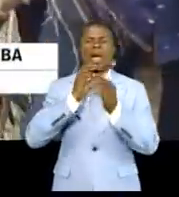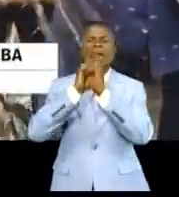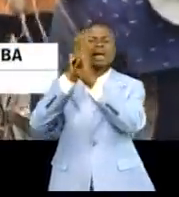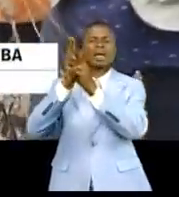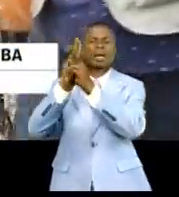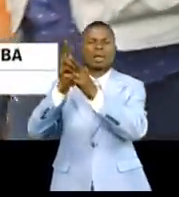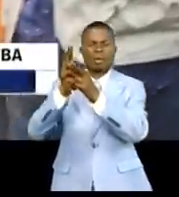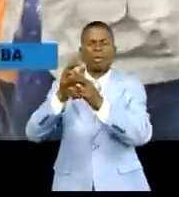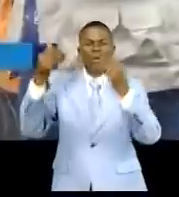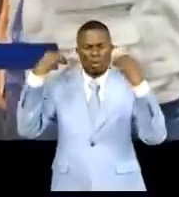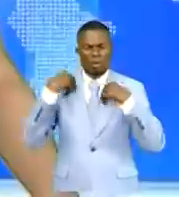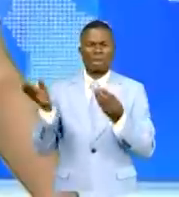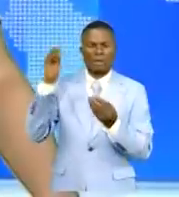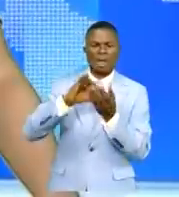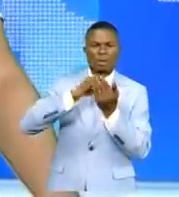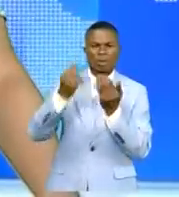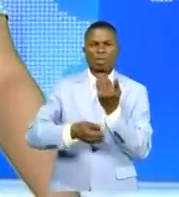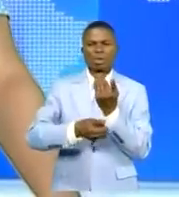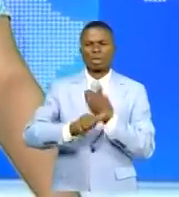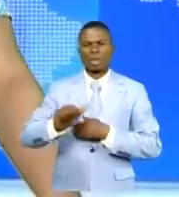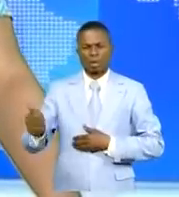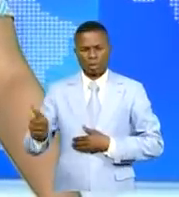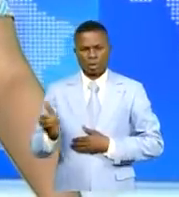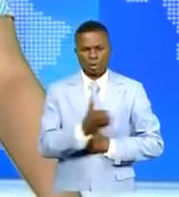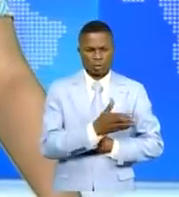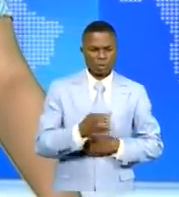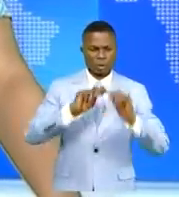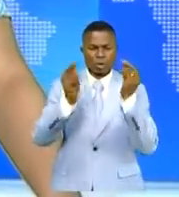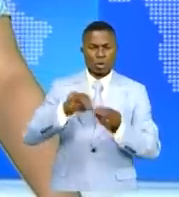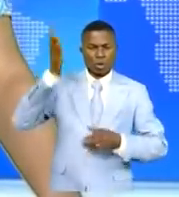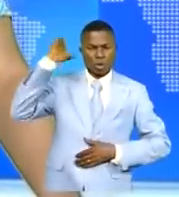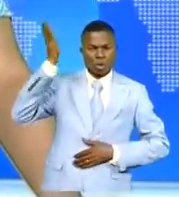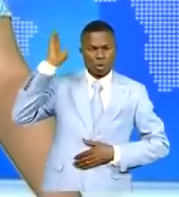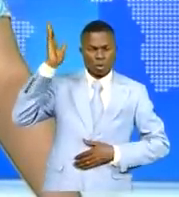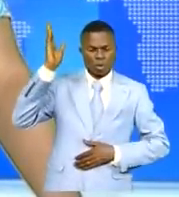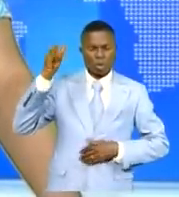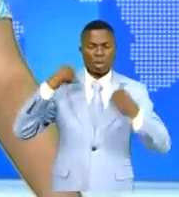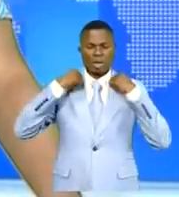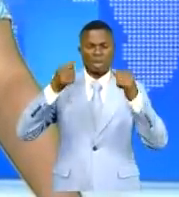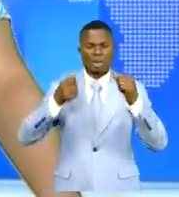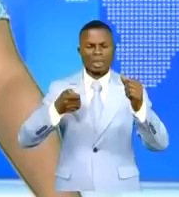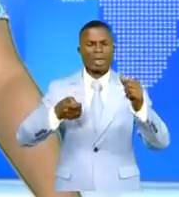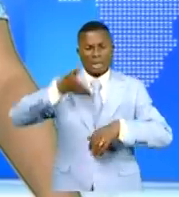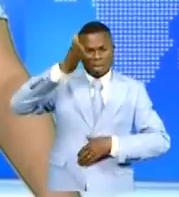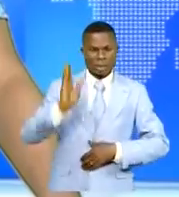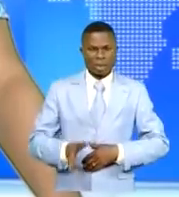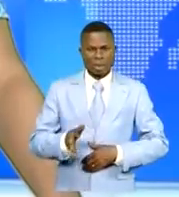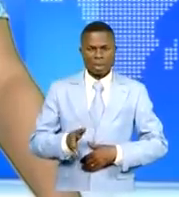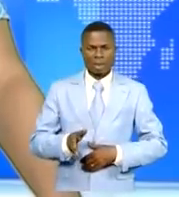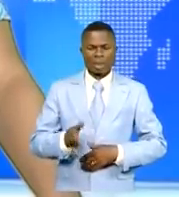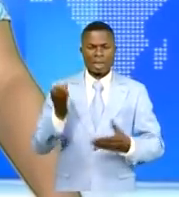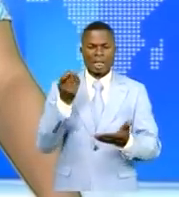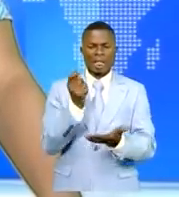travers un autre projet. Un réseau criminel spécialisé dans la fabrication de fausses